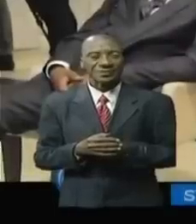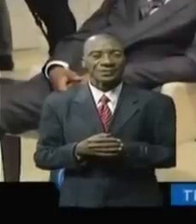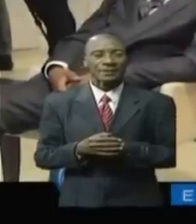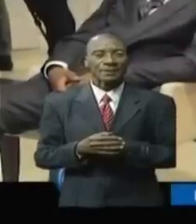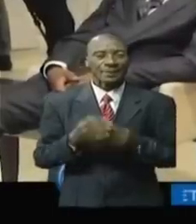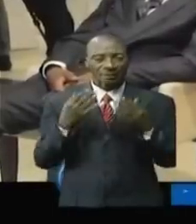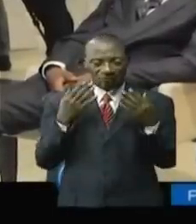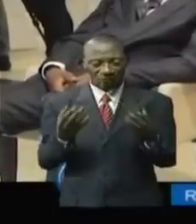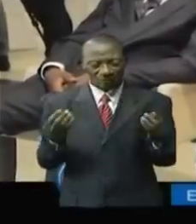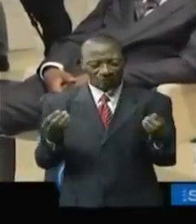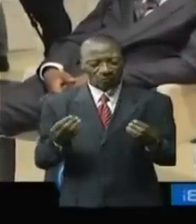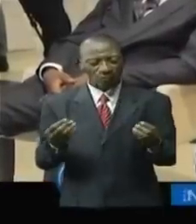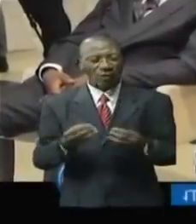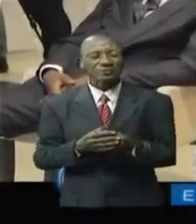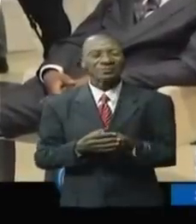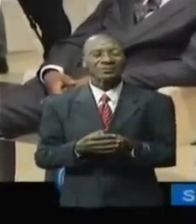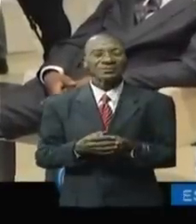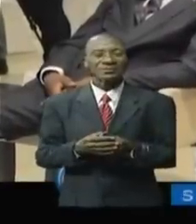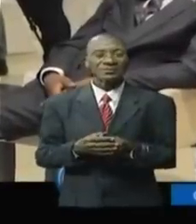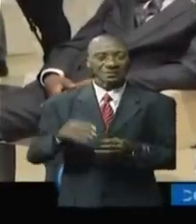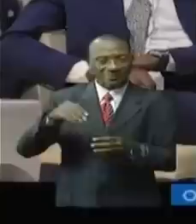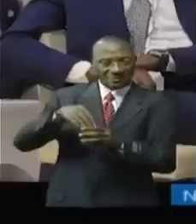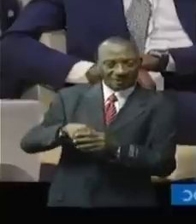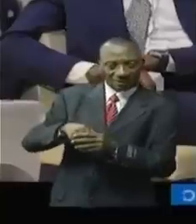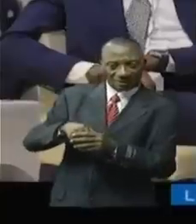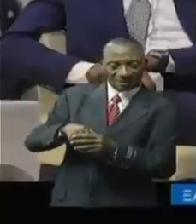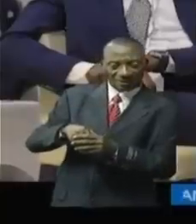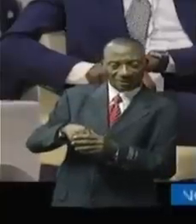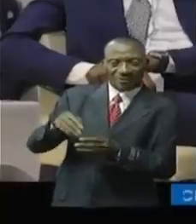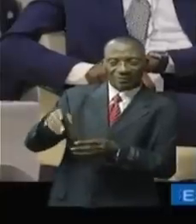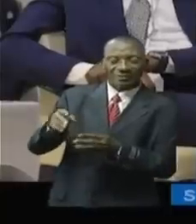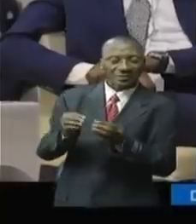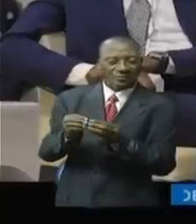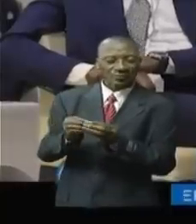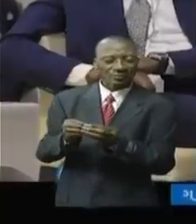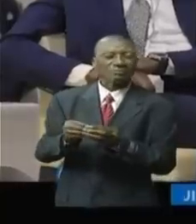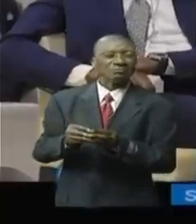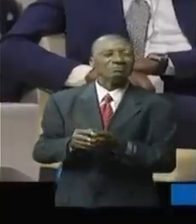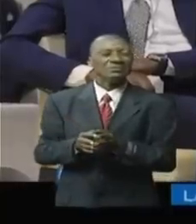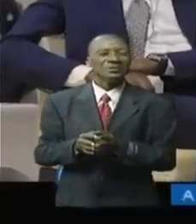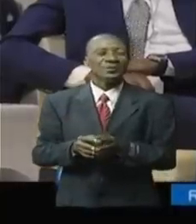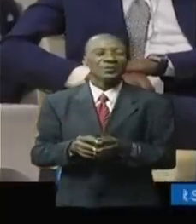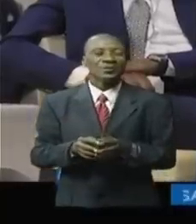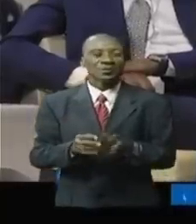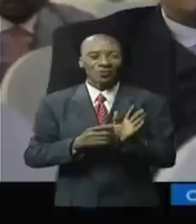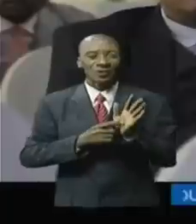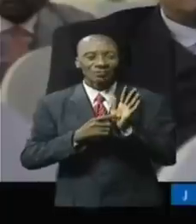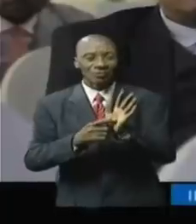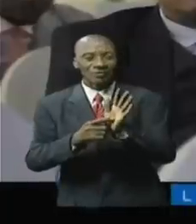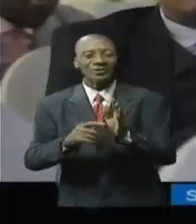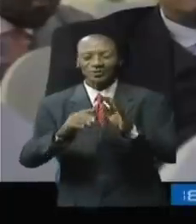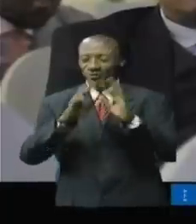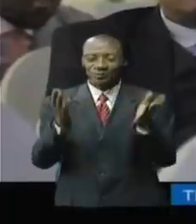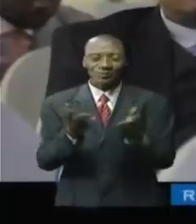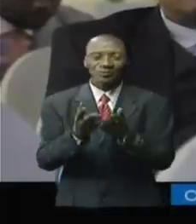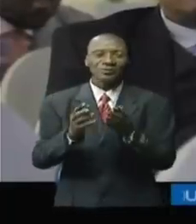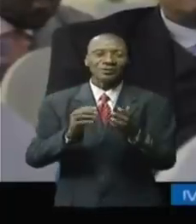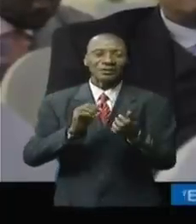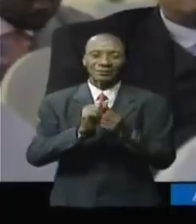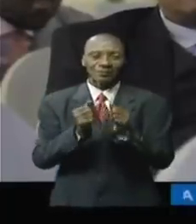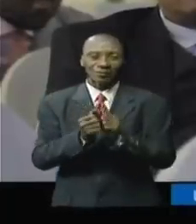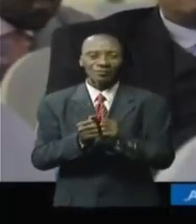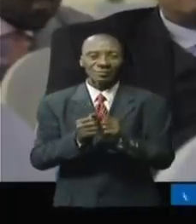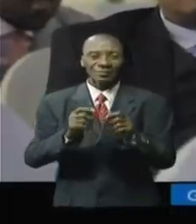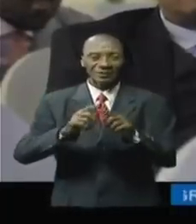et compétitivité de l'espace francophone à l'heure du numérique a été démontré dans le second panel auquel ont pris